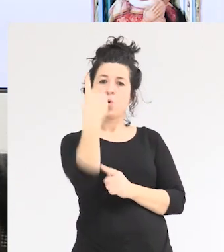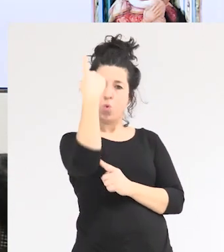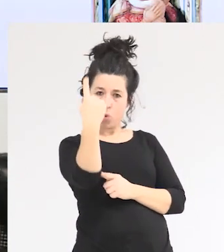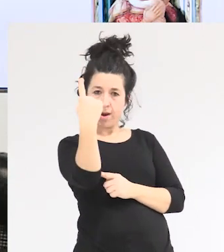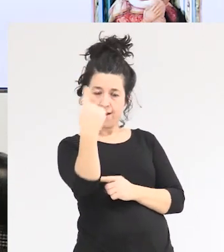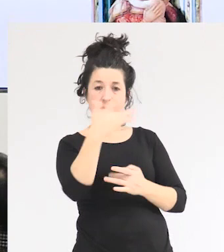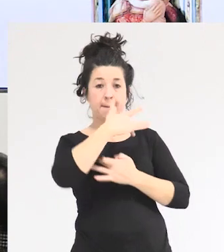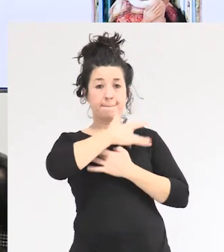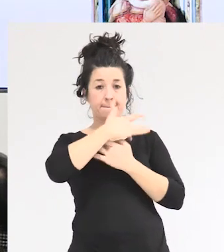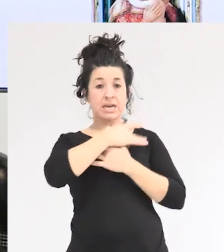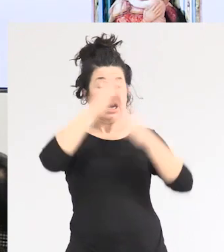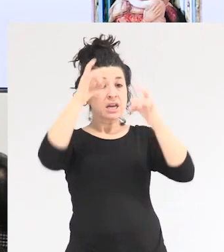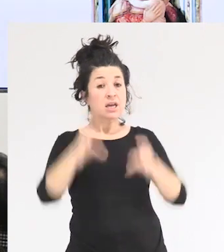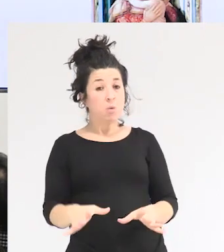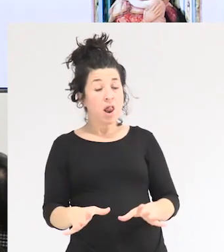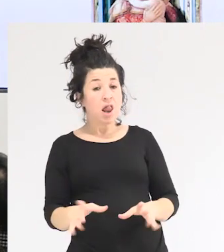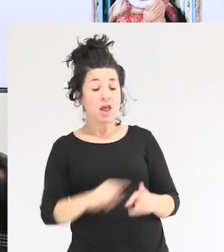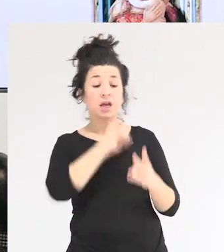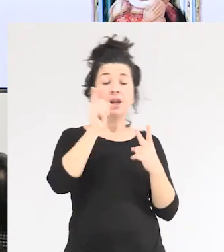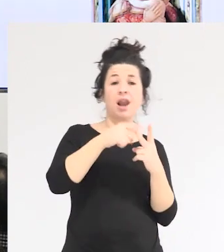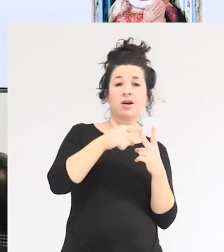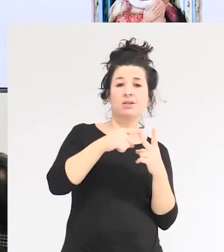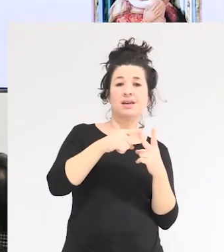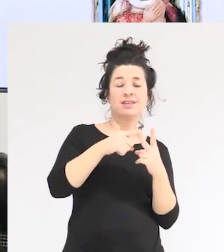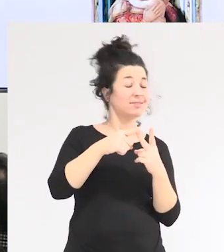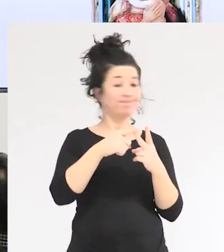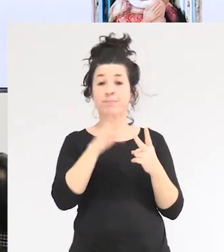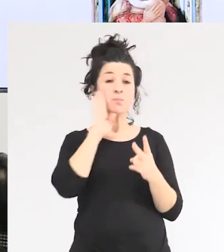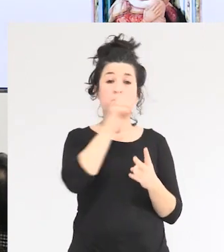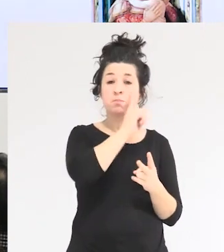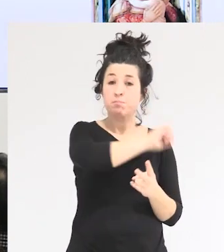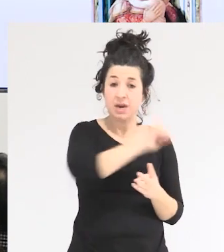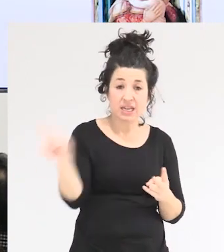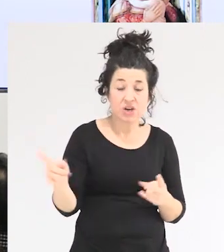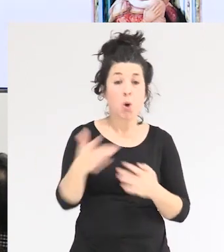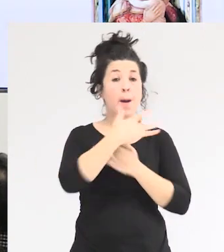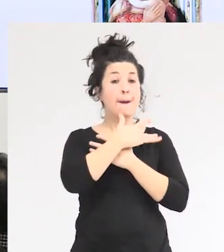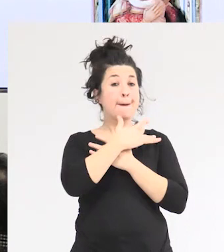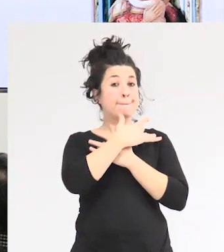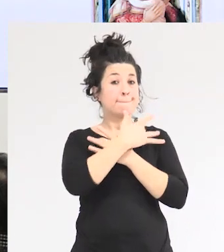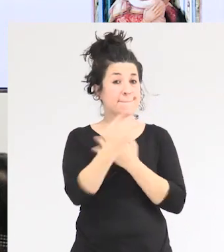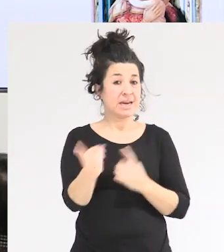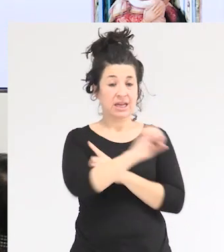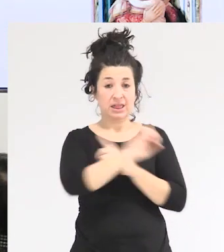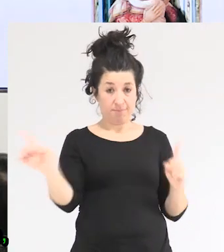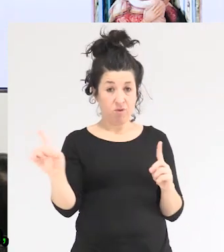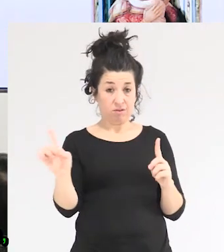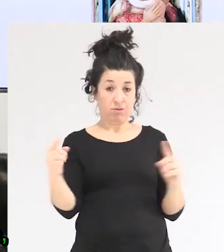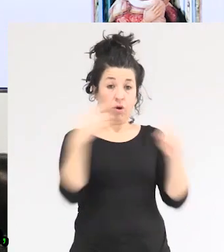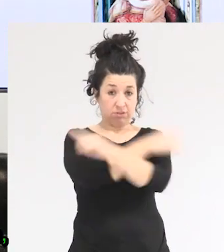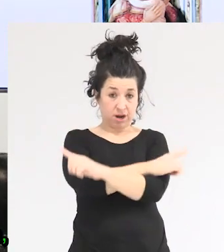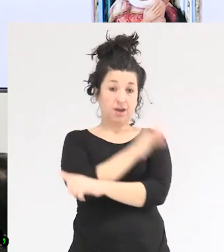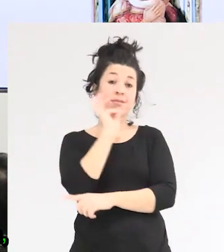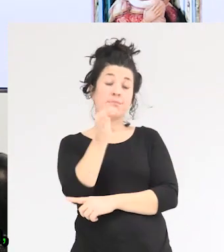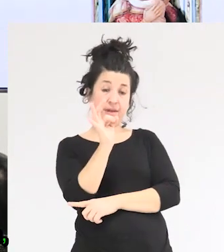eta badago ba, ama Virginia ez dena ama, Virginia ere ez dena, de hecho kontrakoa da, ezta? Eta hor